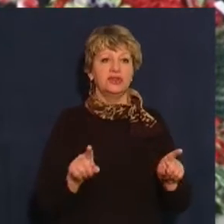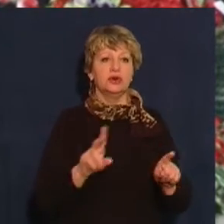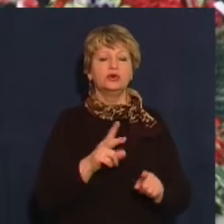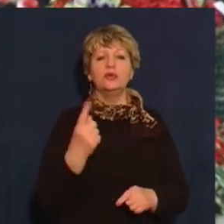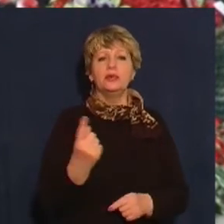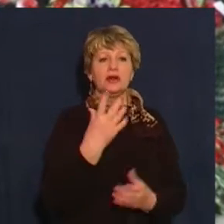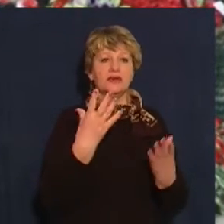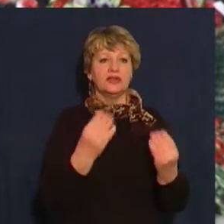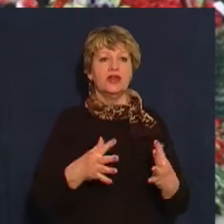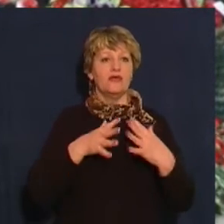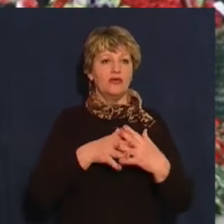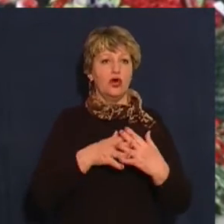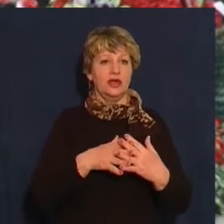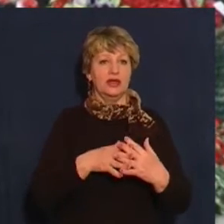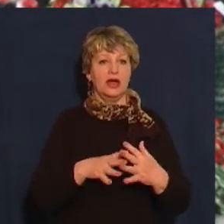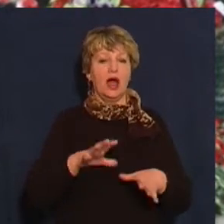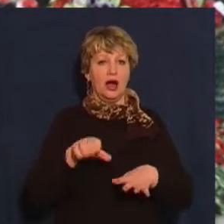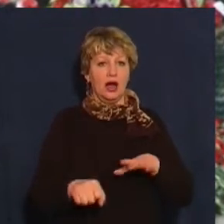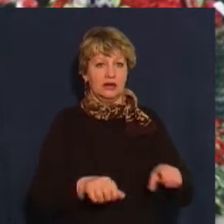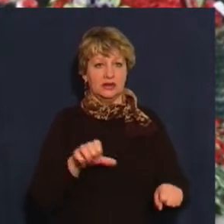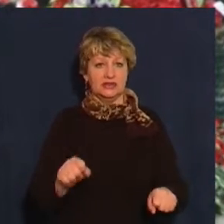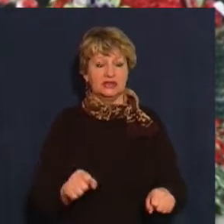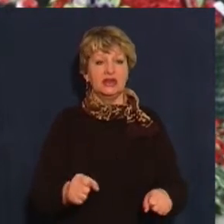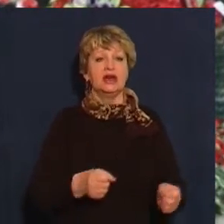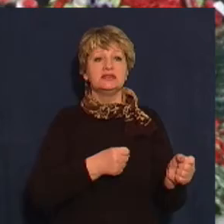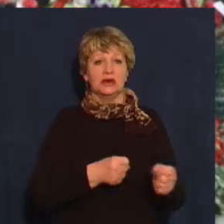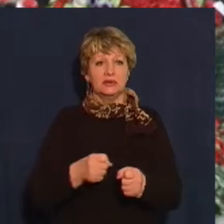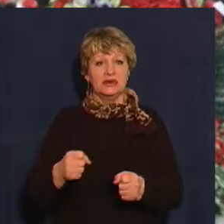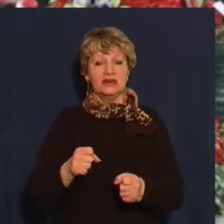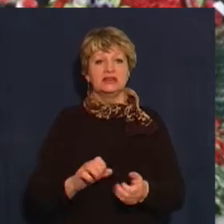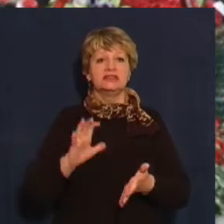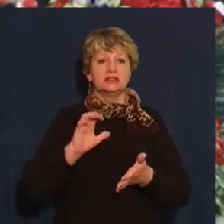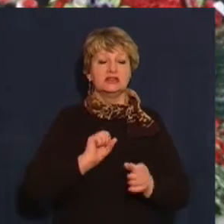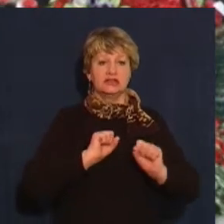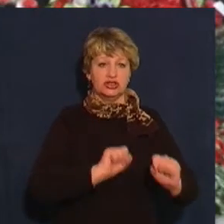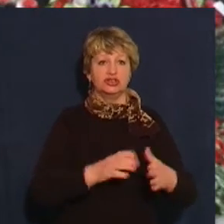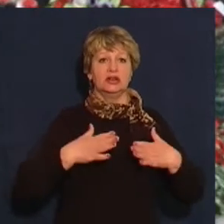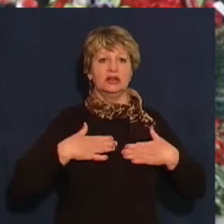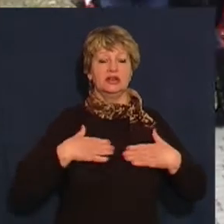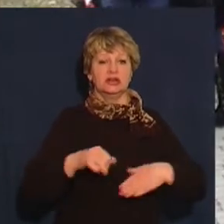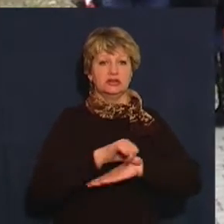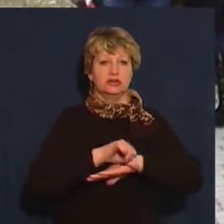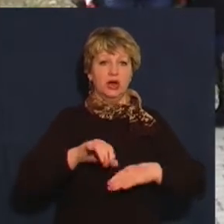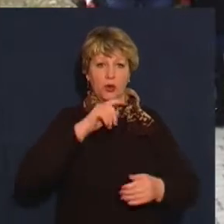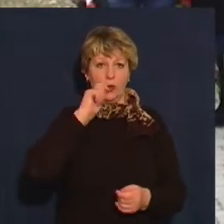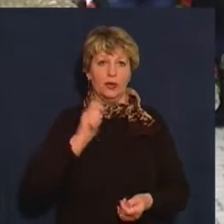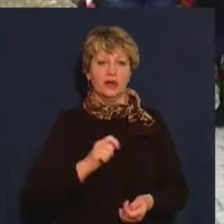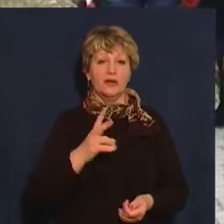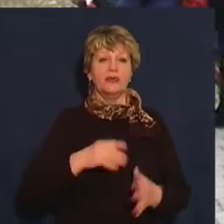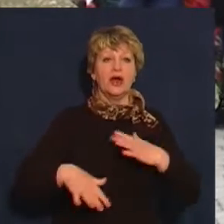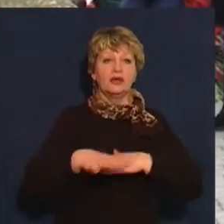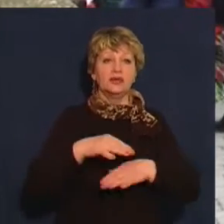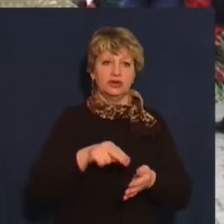дні війни збройної агресії зі зброєю в руках захищали нашу територіальну цілісність і незалежність. На території Черкаської